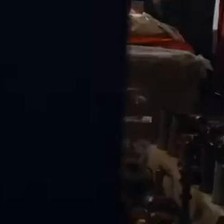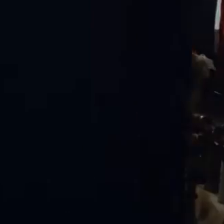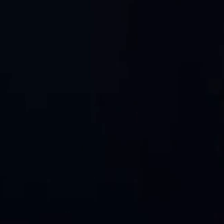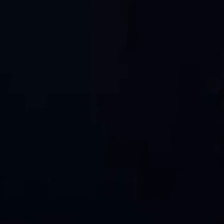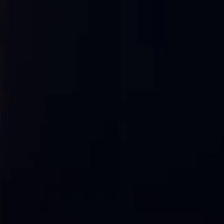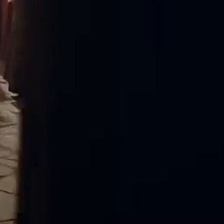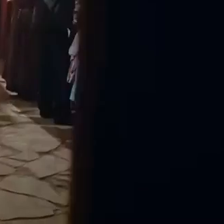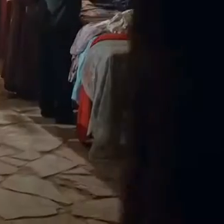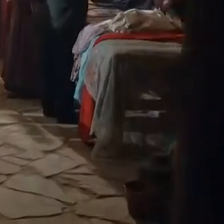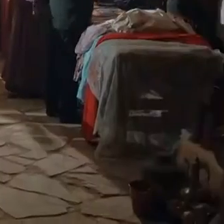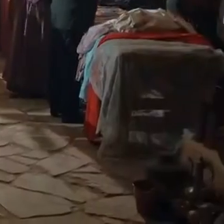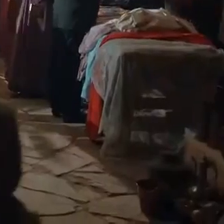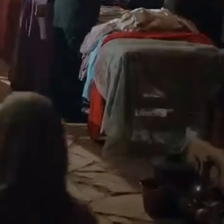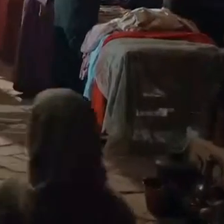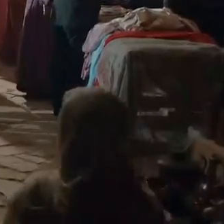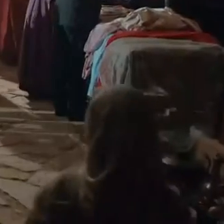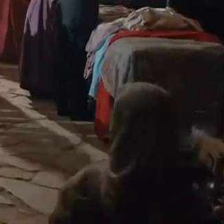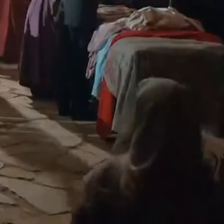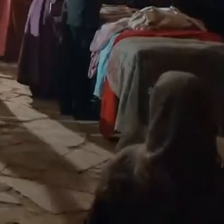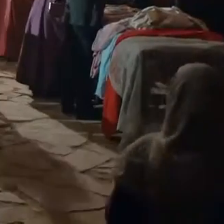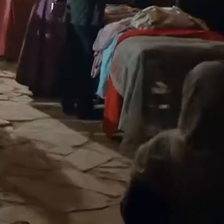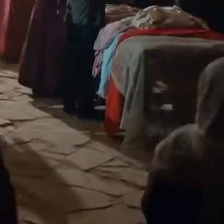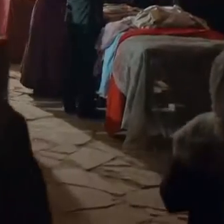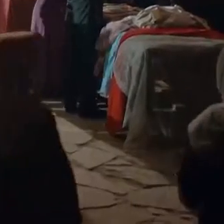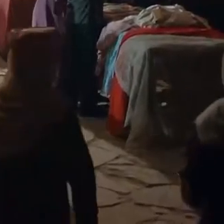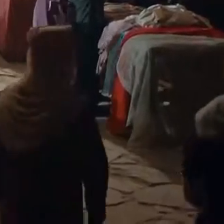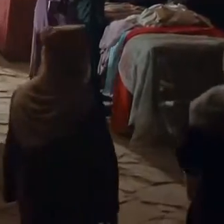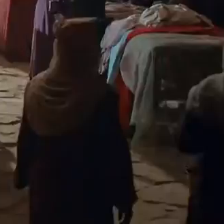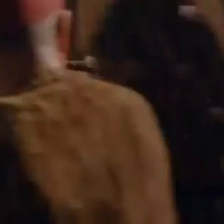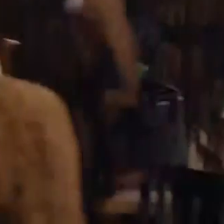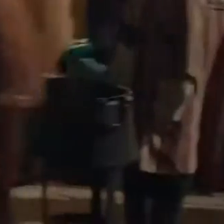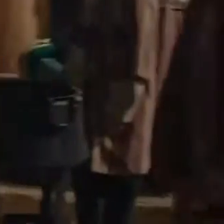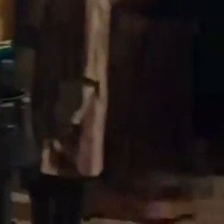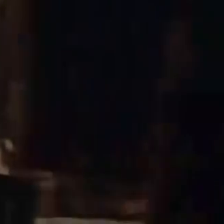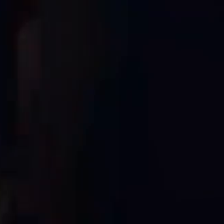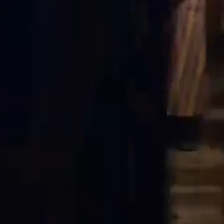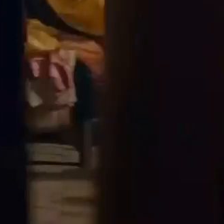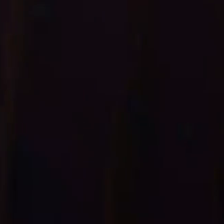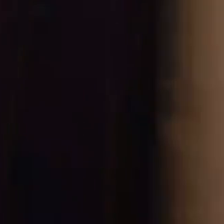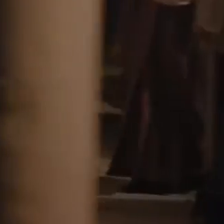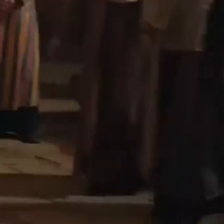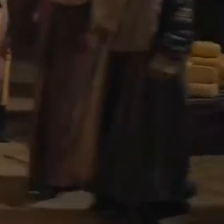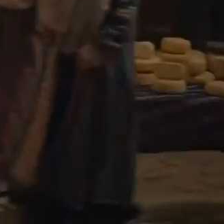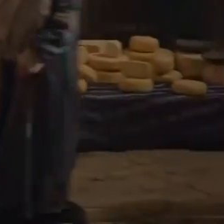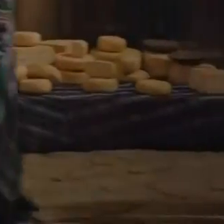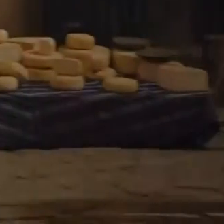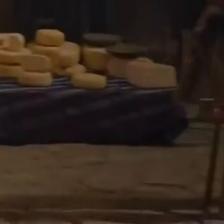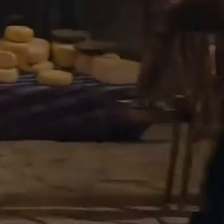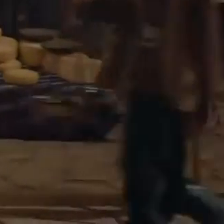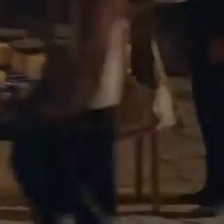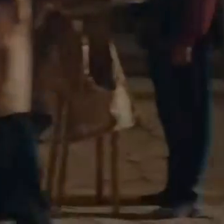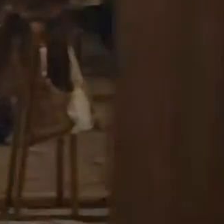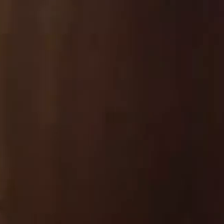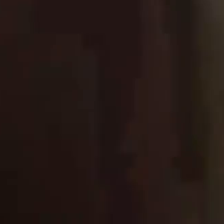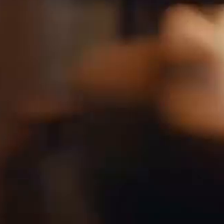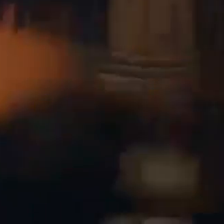iyi. Fes değil, putun şapka takıyor. Şapkanın sol yanında Henry'nin şapkasında da olan kırmızı tüyden takılı. Geldiği yer Mustafa'ların daha